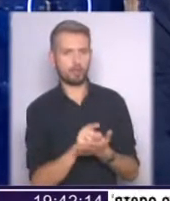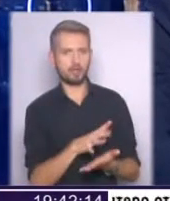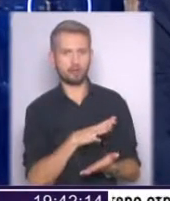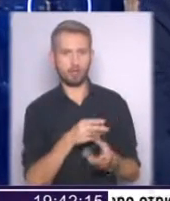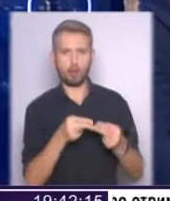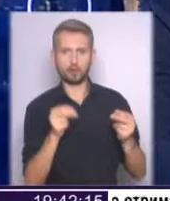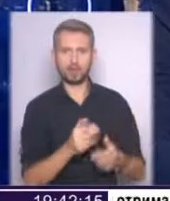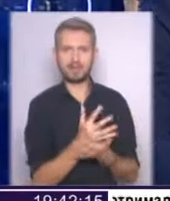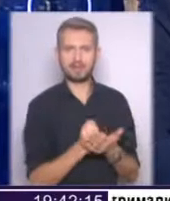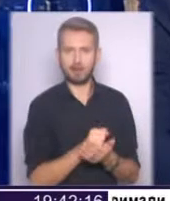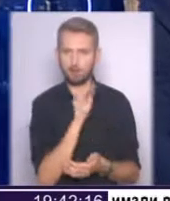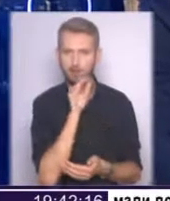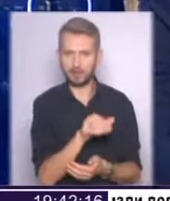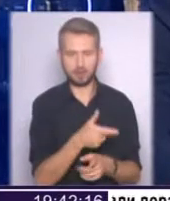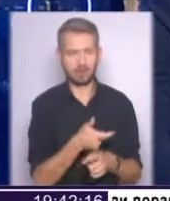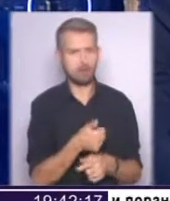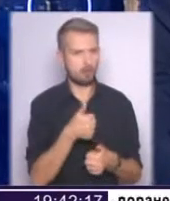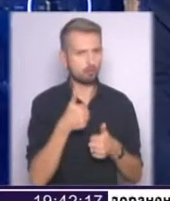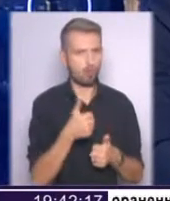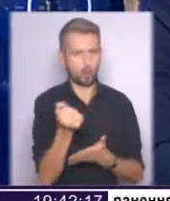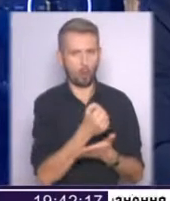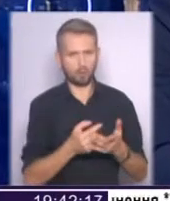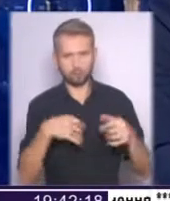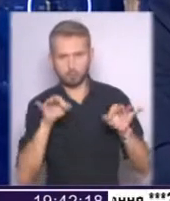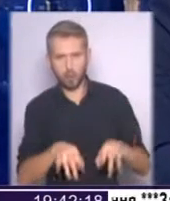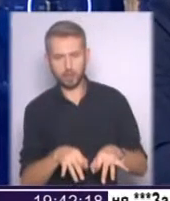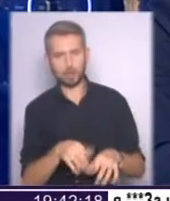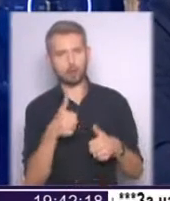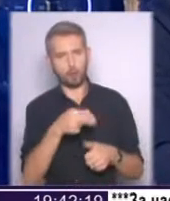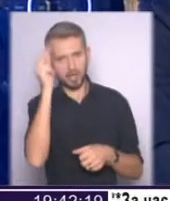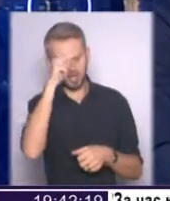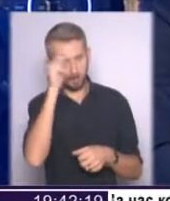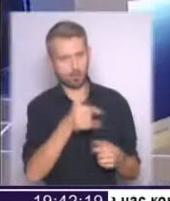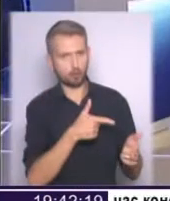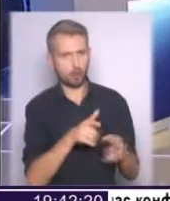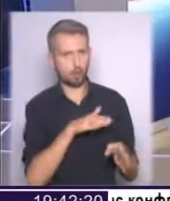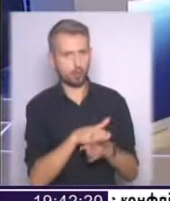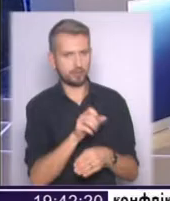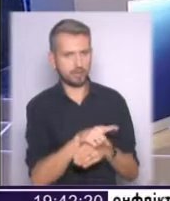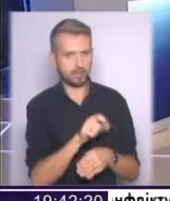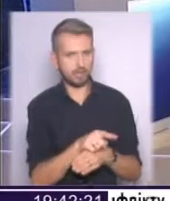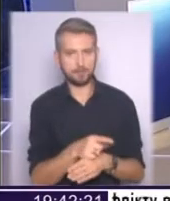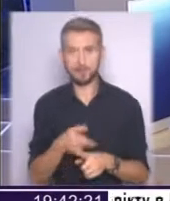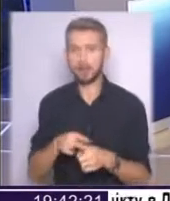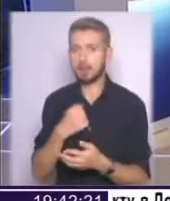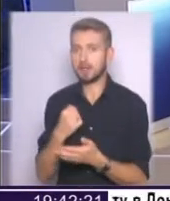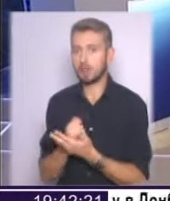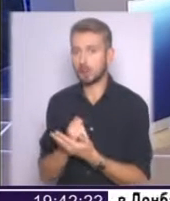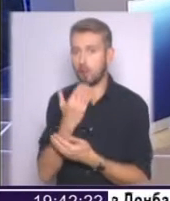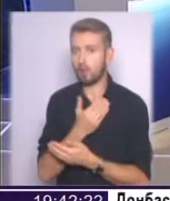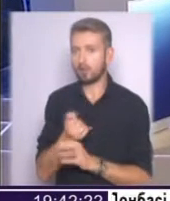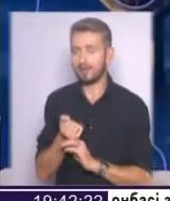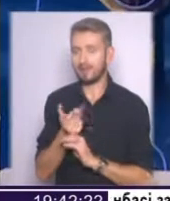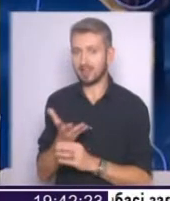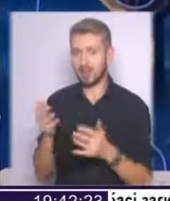резерв, професійний, добре озброєний, добре навчений, готовий виконувати бойові завдання. Ну, і це підтвердило і останніх кілька хвиль мобілізації. Остання